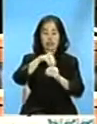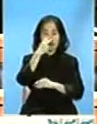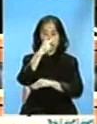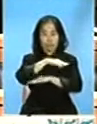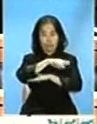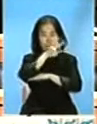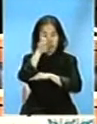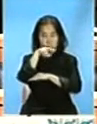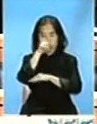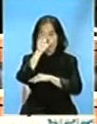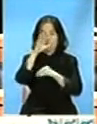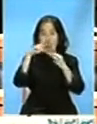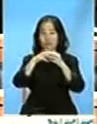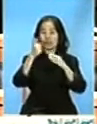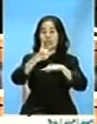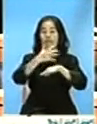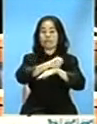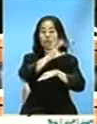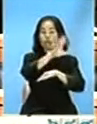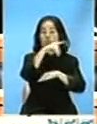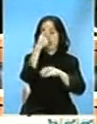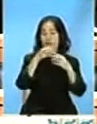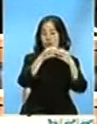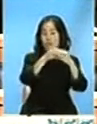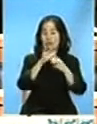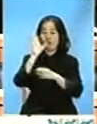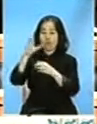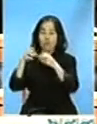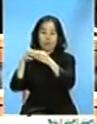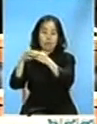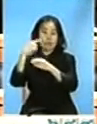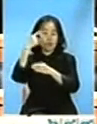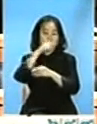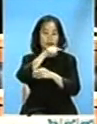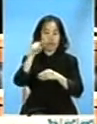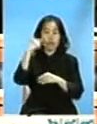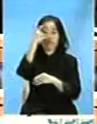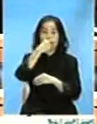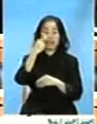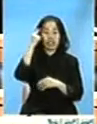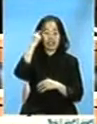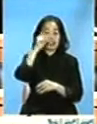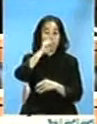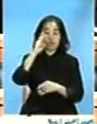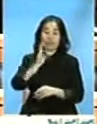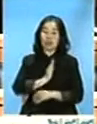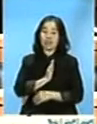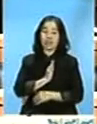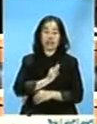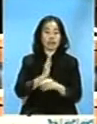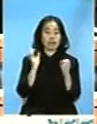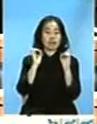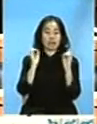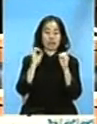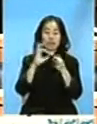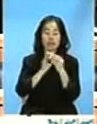ากไหนไม่มีที่จะสมาชิกวุฒิสภาที่จะเลือกตั้งโดยไม่มีฐานเสียงของส.ส.